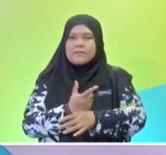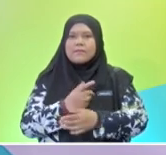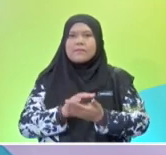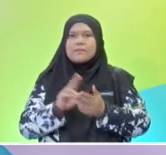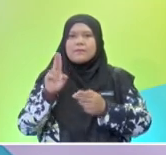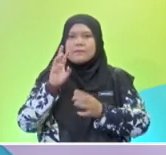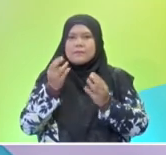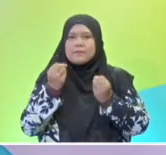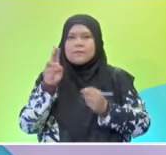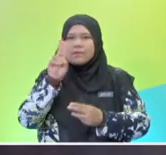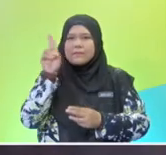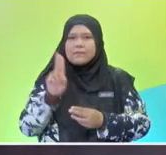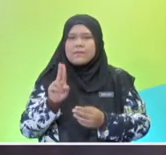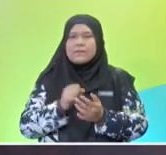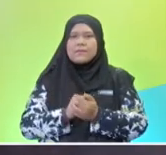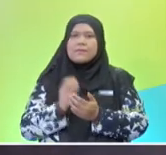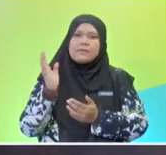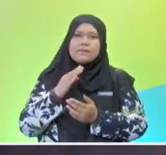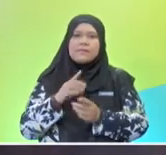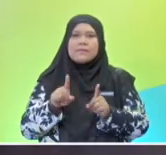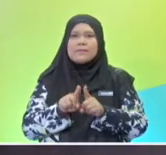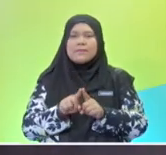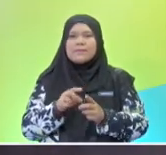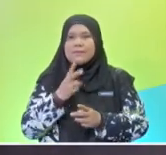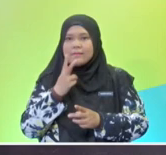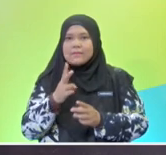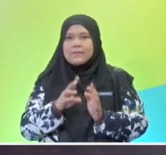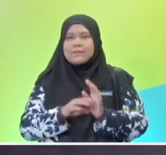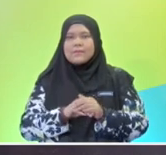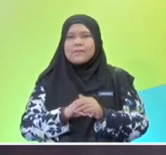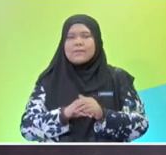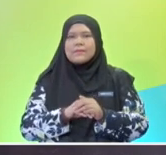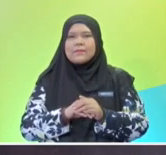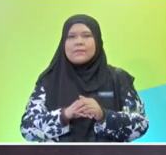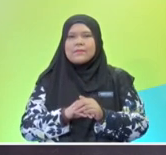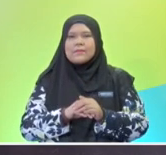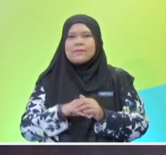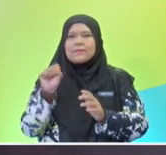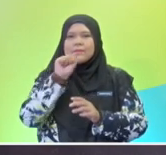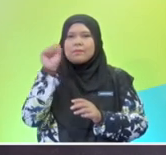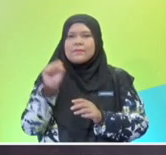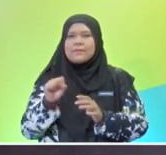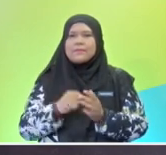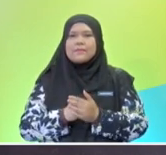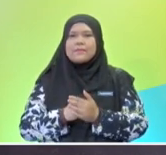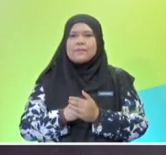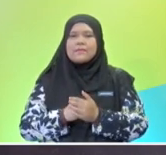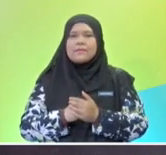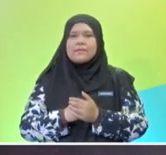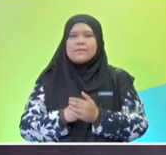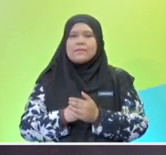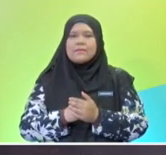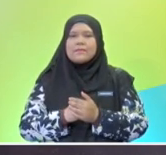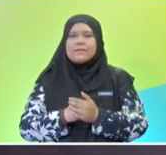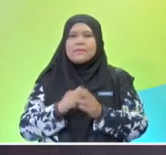rumah. Boleh ya? Jom sama-sama kita dengar tu soalan cikgu Tipan. Baik, soalannya. Okey, jom uji.